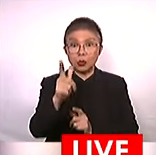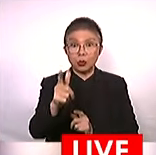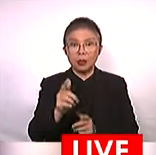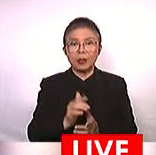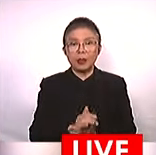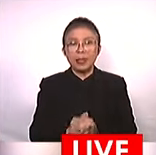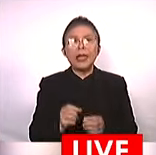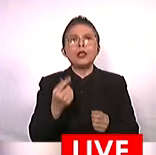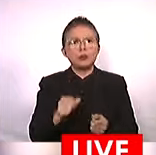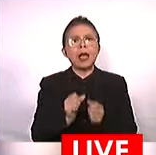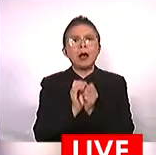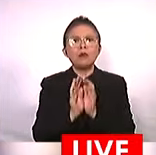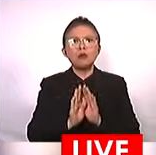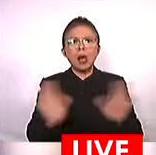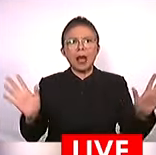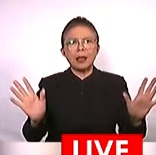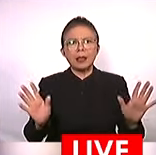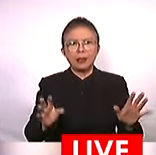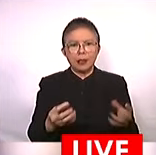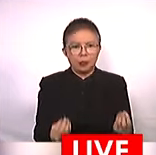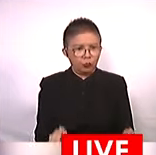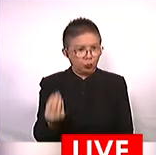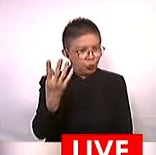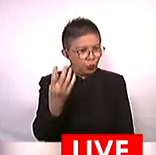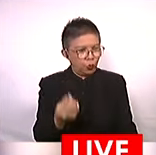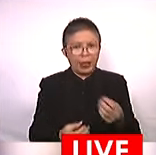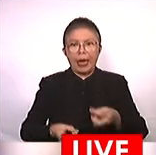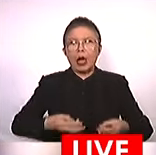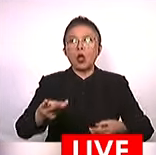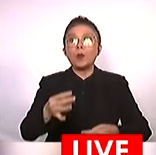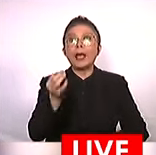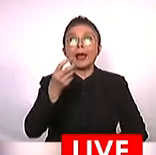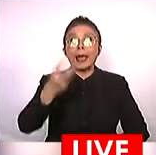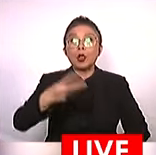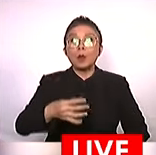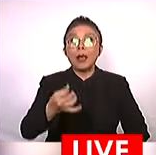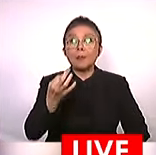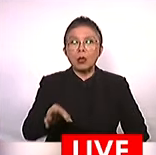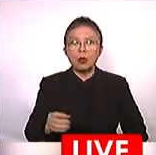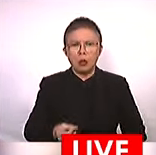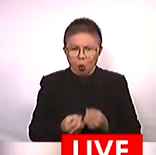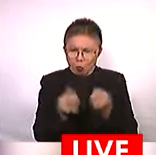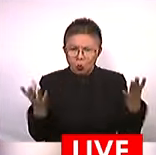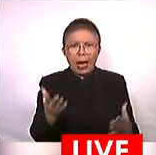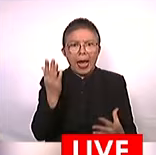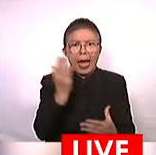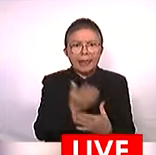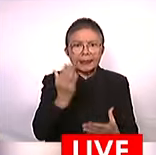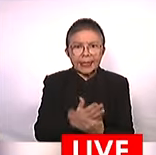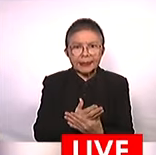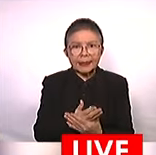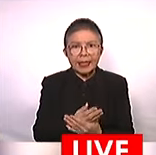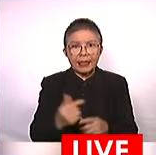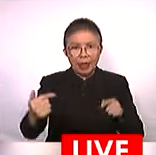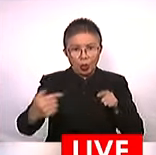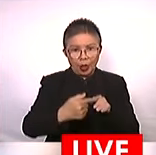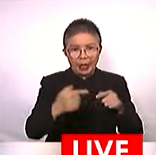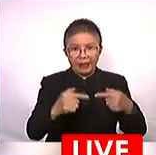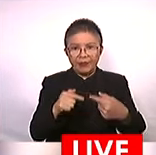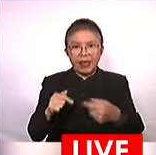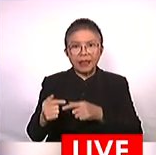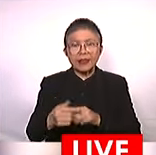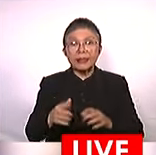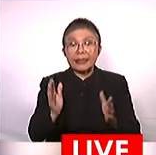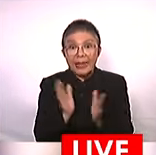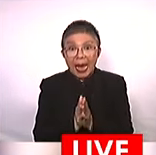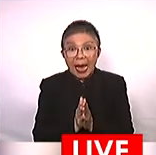ini akan membuka titik pertumbuhan ekonomi baru akan membuka akses dan juga konektivitas